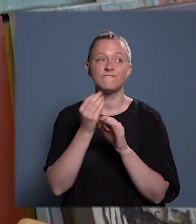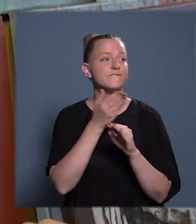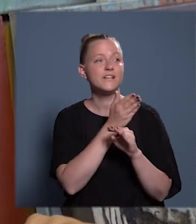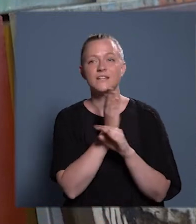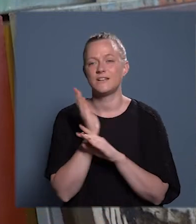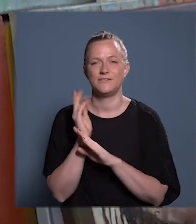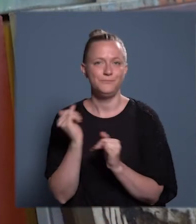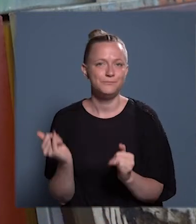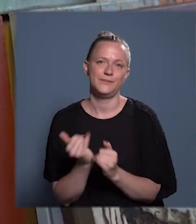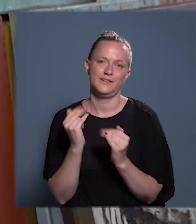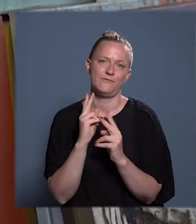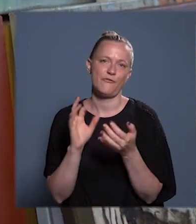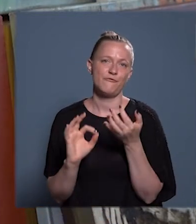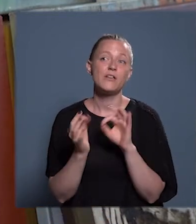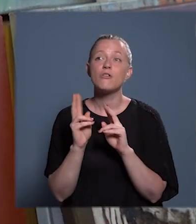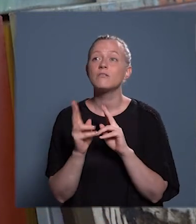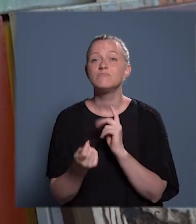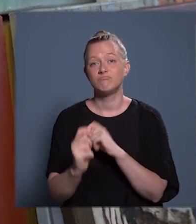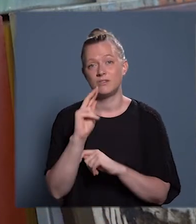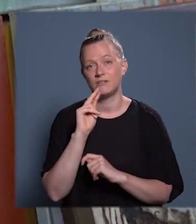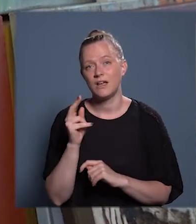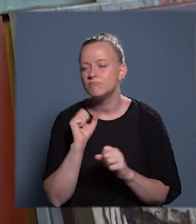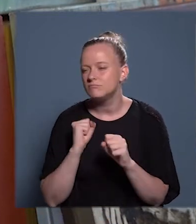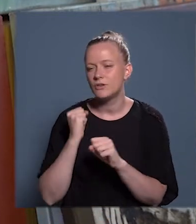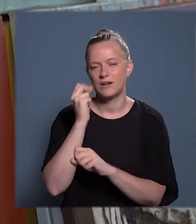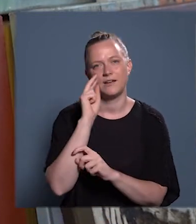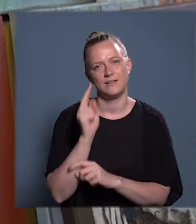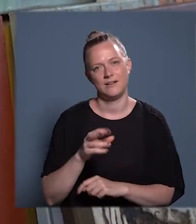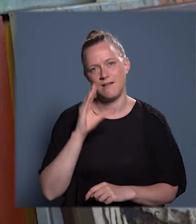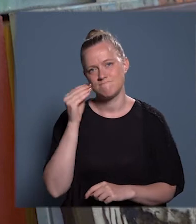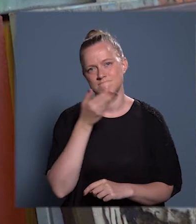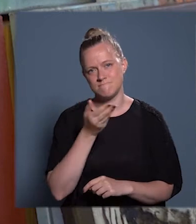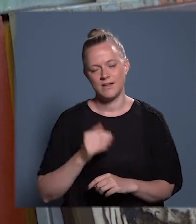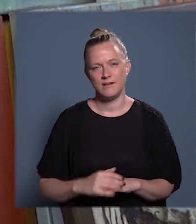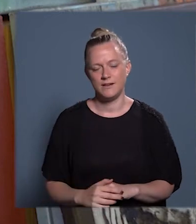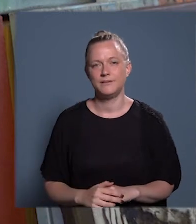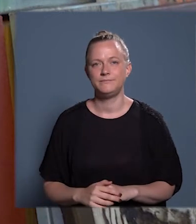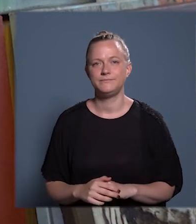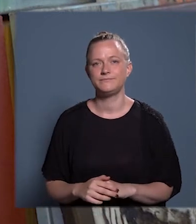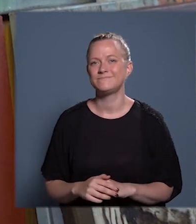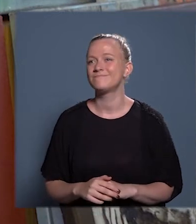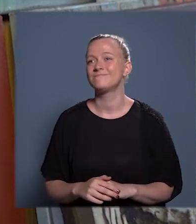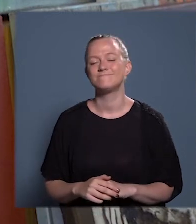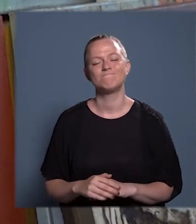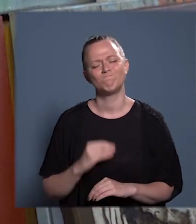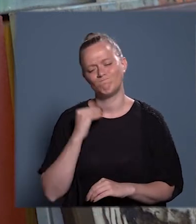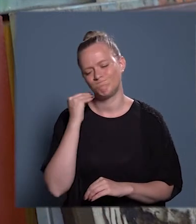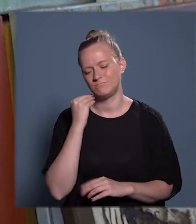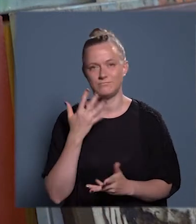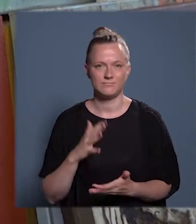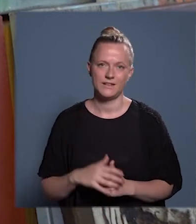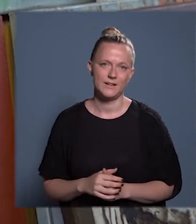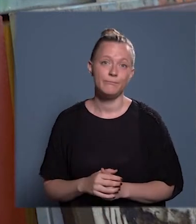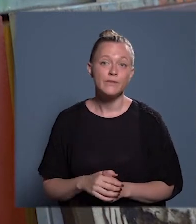mindig. Csak meg kell találni, törekedni kell az embernek arra, hogy ne keseredjen. Én biztos vagyok